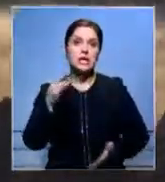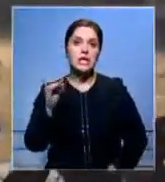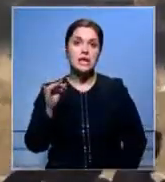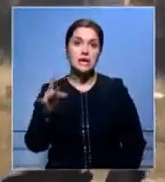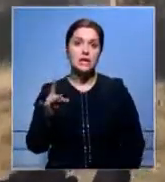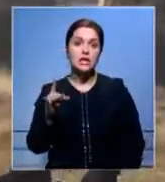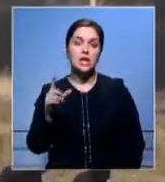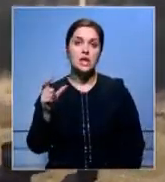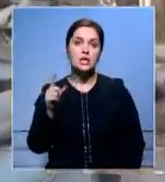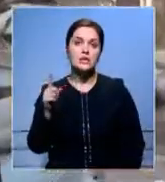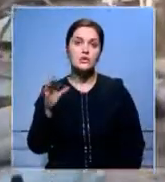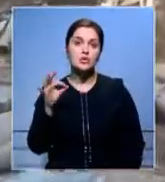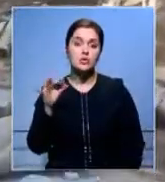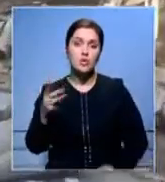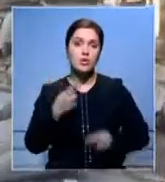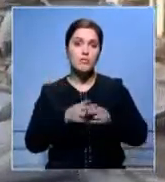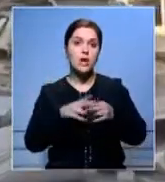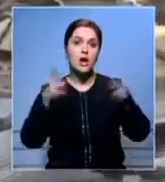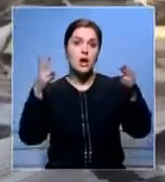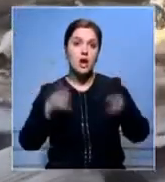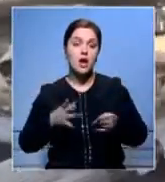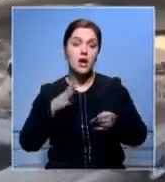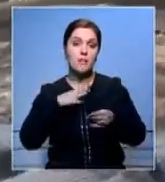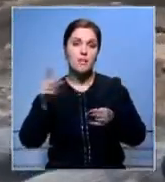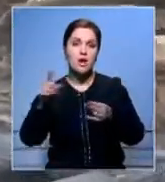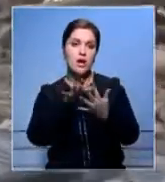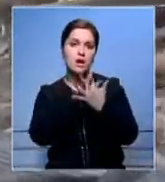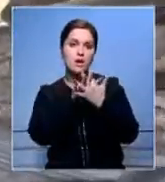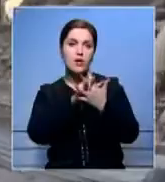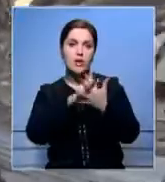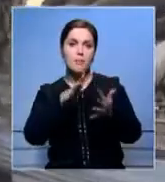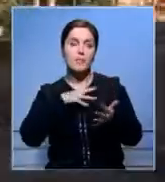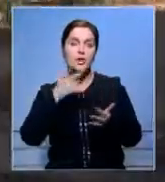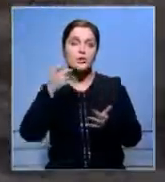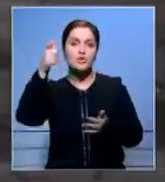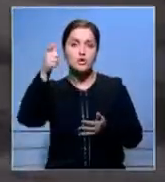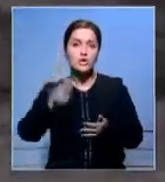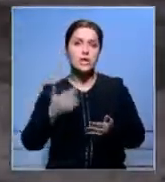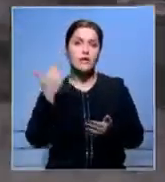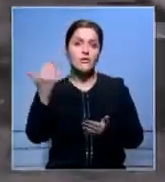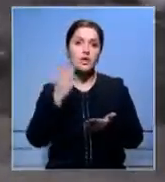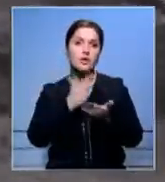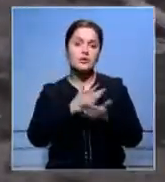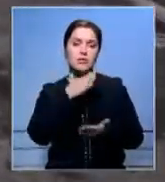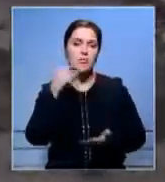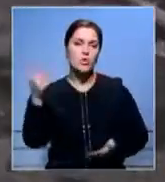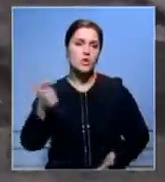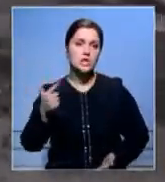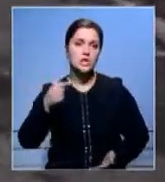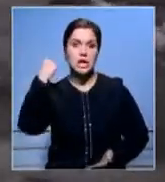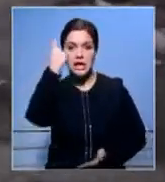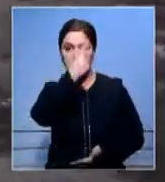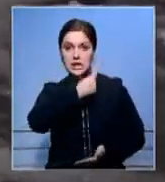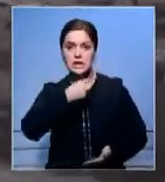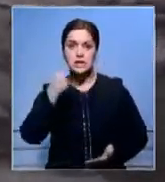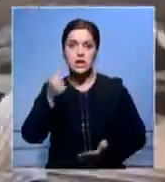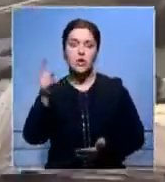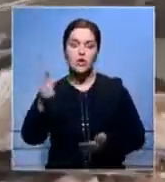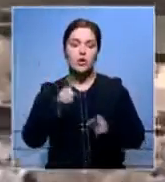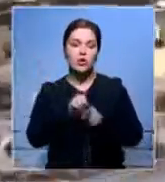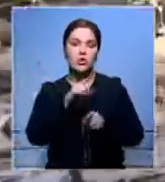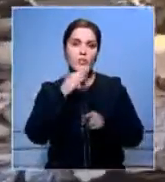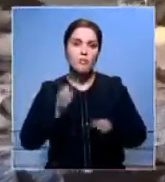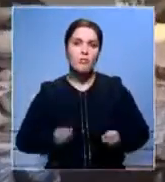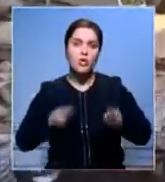Дейр-эз-Зор. Тогда жертвами вооруженных столкновений в населенном пункте стали более 300 человек, в их числе десятки гражданских лиц. Около